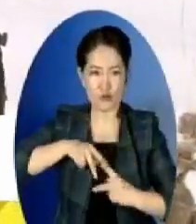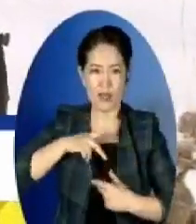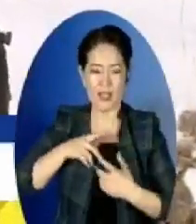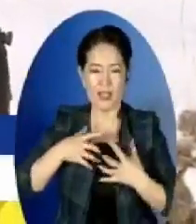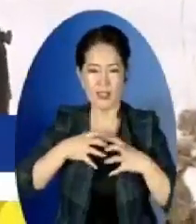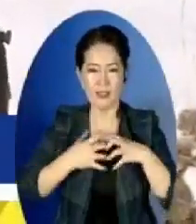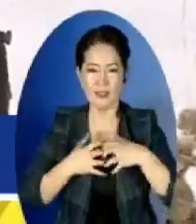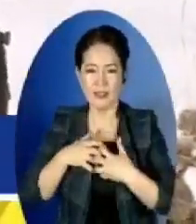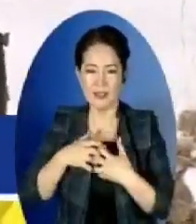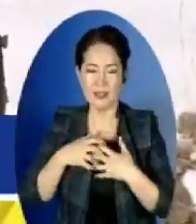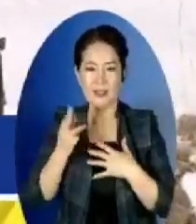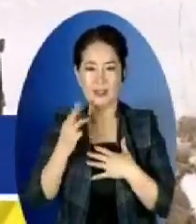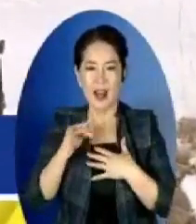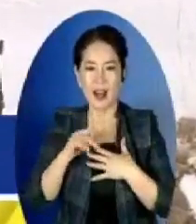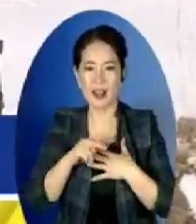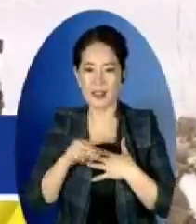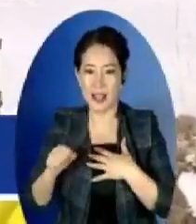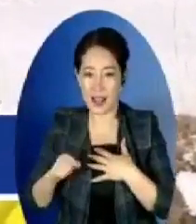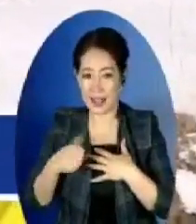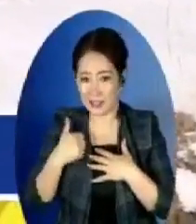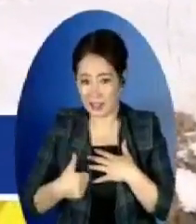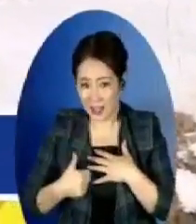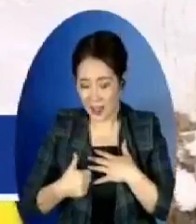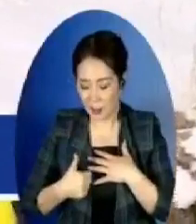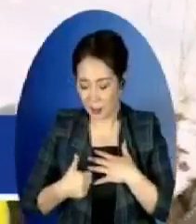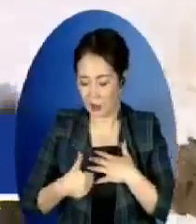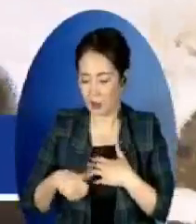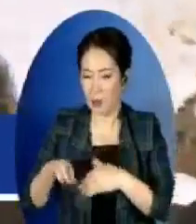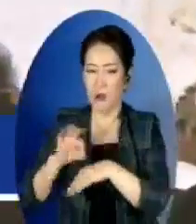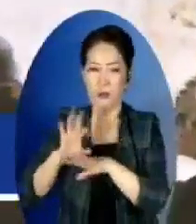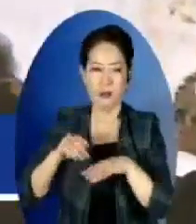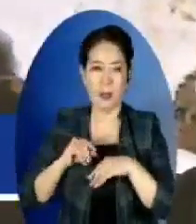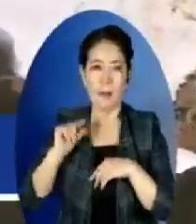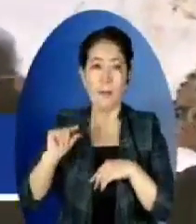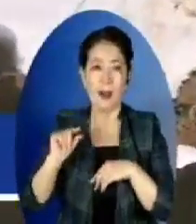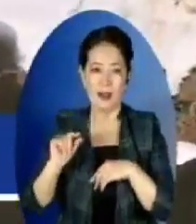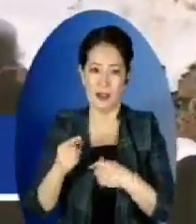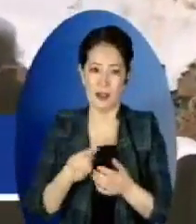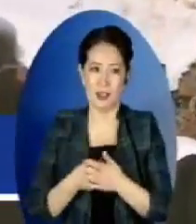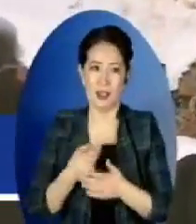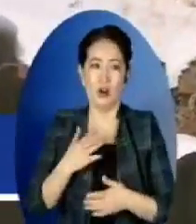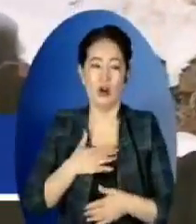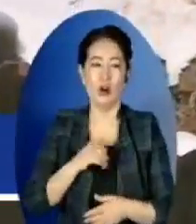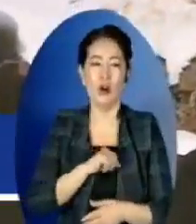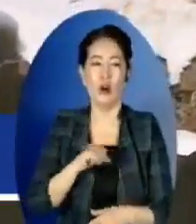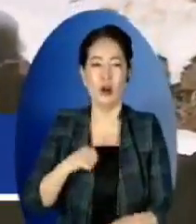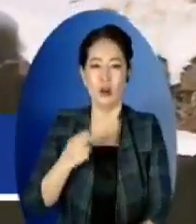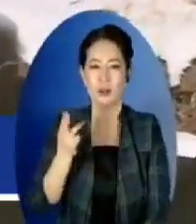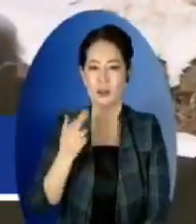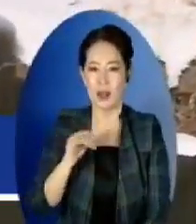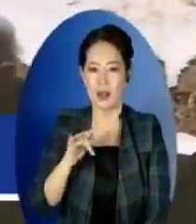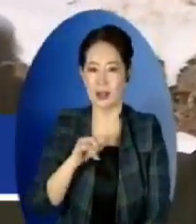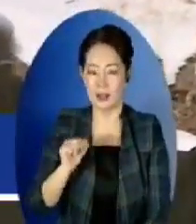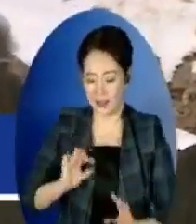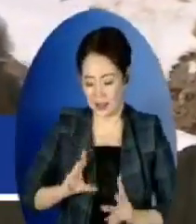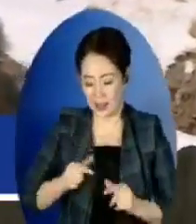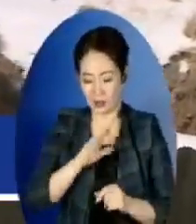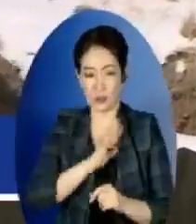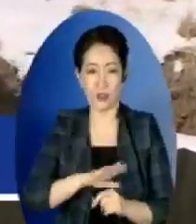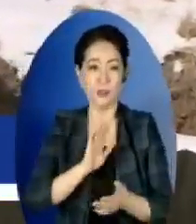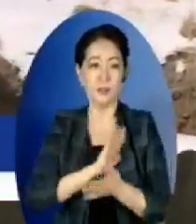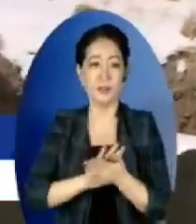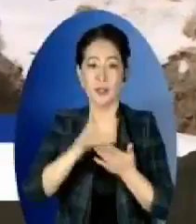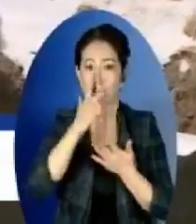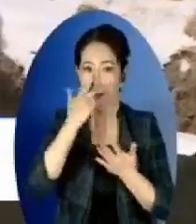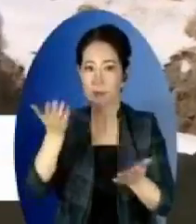байж энэнийг бас нэг тусах магадлал нэг бага ч юм уу тий. Тэгэхээр энэ дархлаагаа сайжруулахын тулд хүн чинь цэвэр агаар тэгээд ууланд